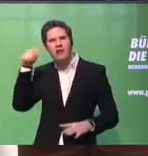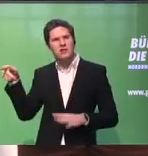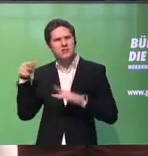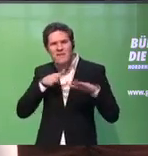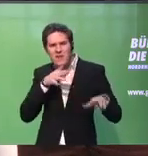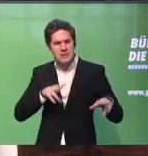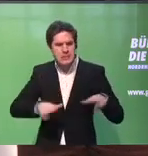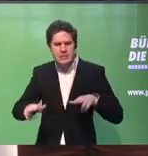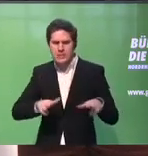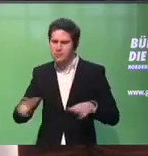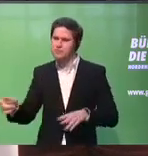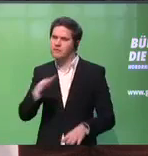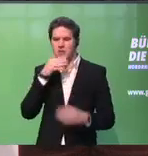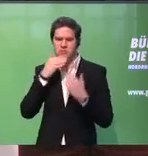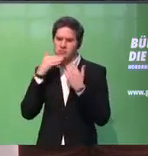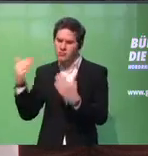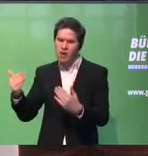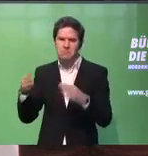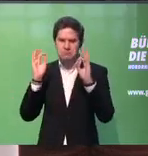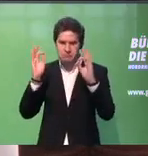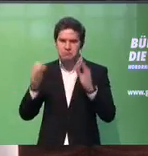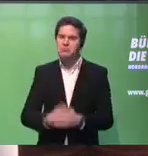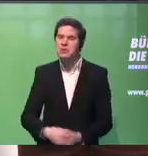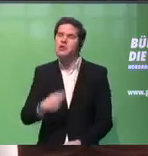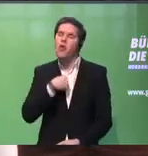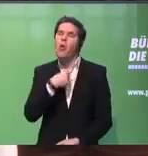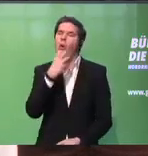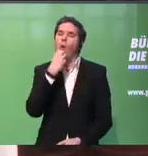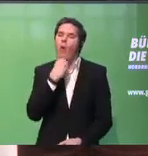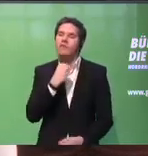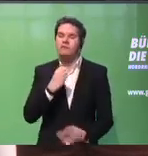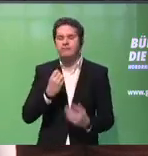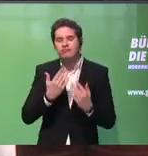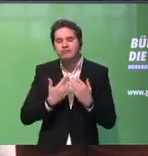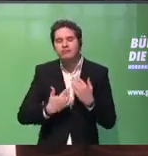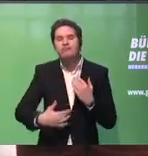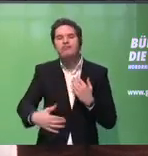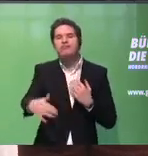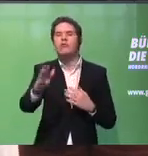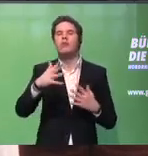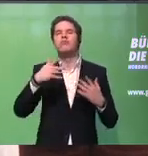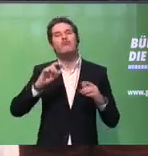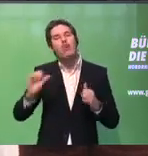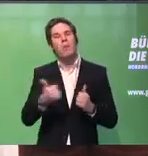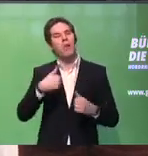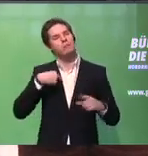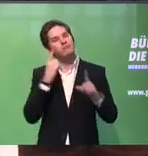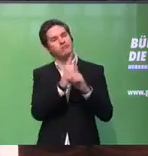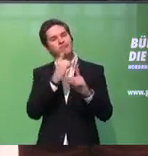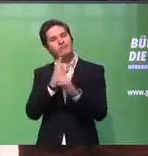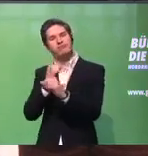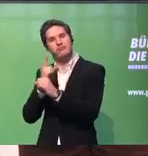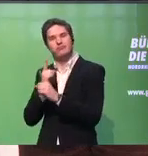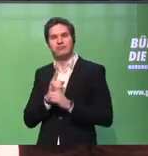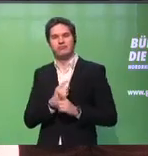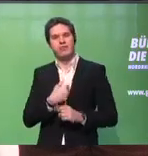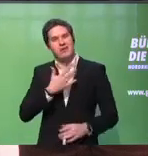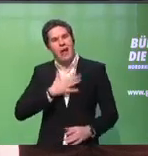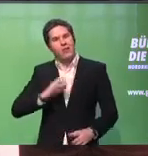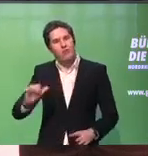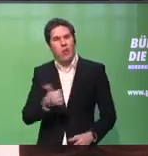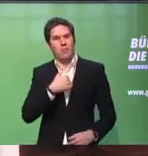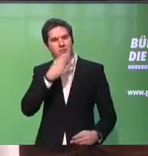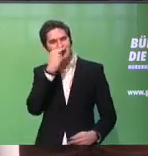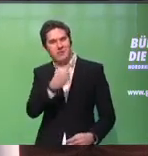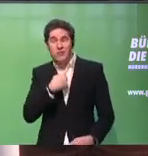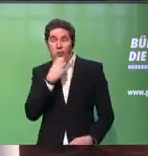und ich hoffe, dass wir uns in verschiedensten Funktionen überall einfach weiter wiedersehen und du weiter